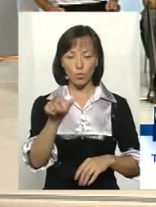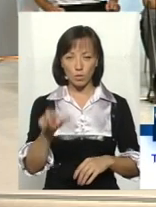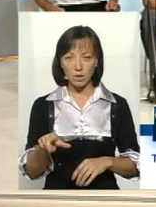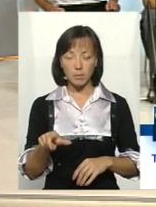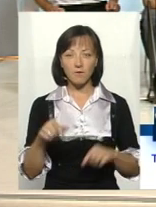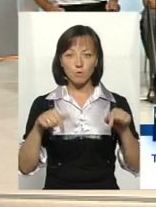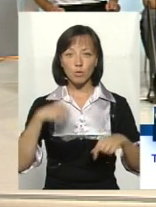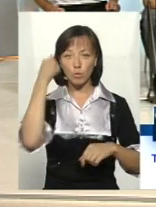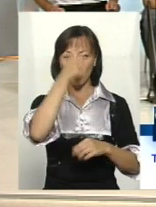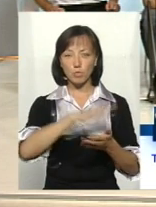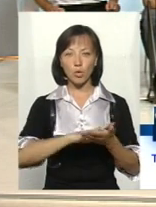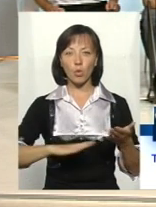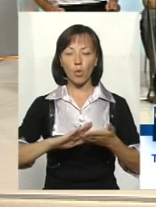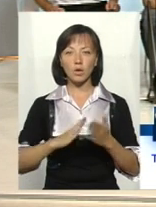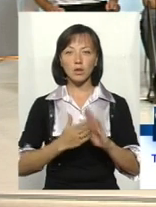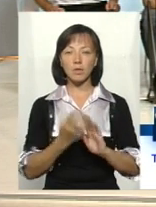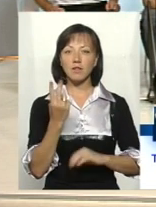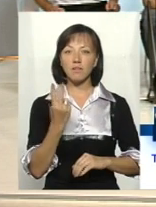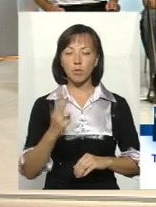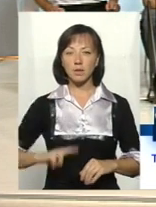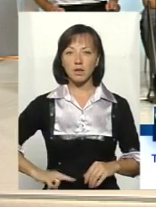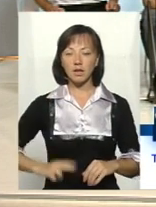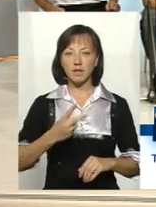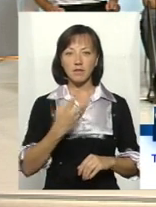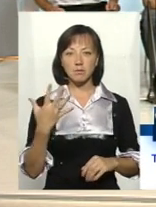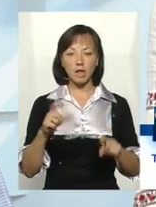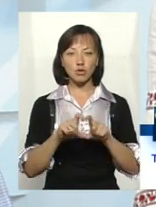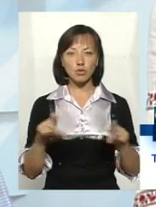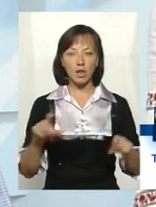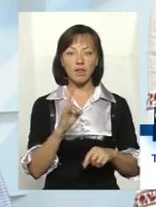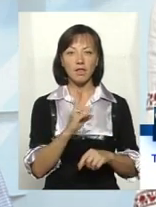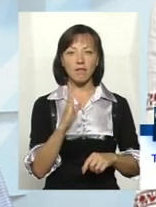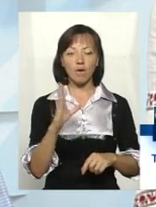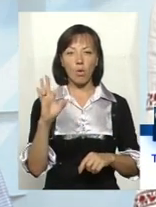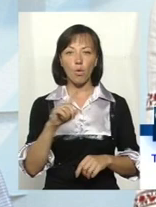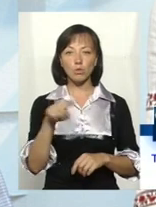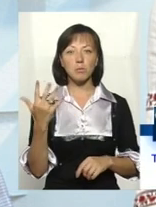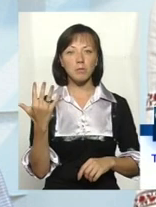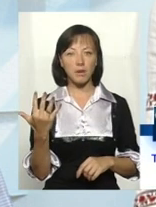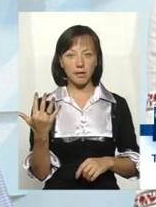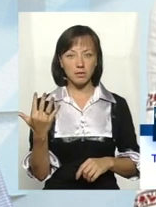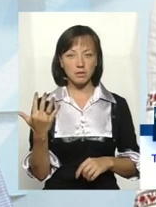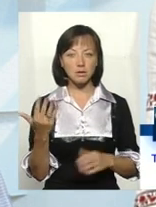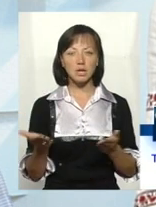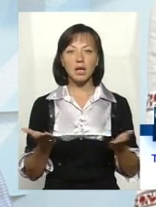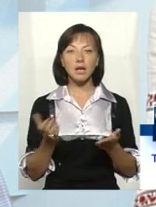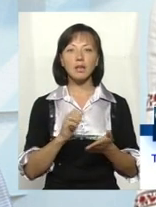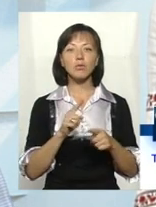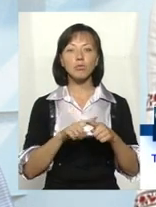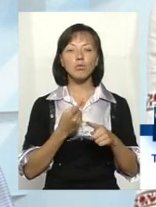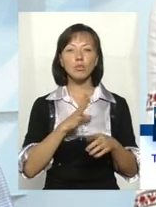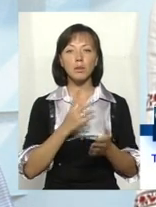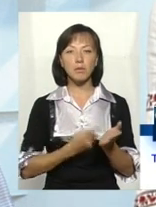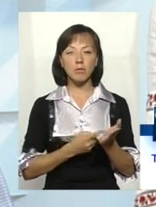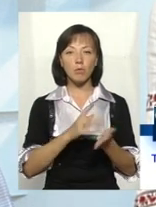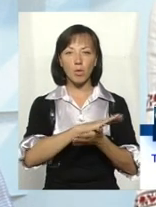в цьому році продовжили контракт двом директорам? Це 25-та школа і НВО номер 5. Які при цьому були аргументи